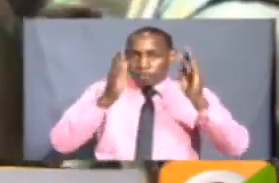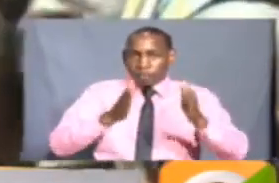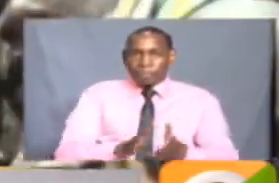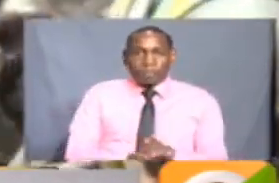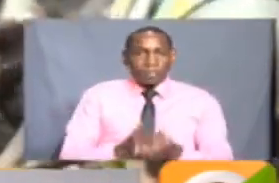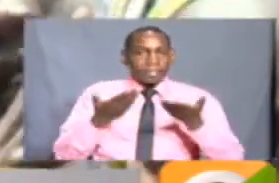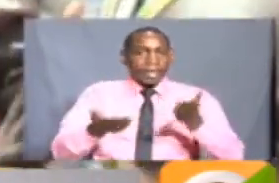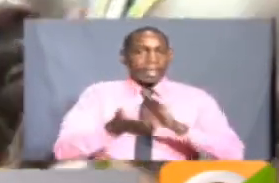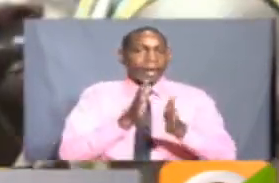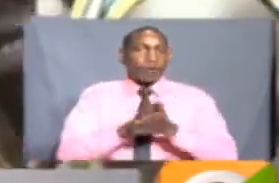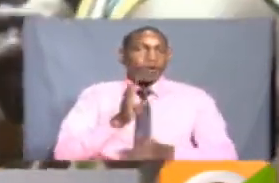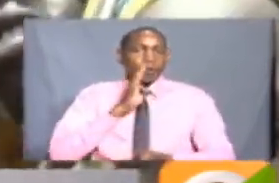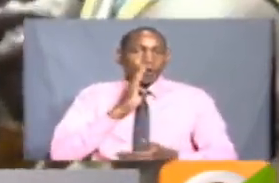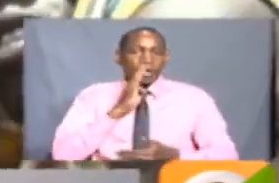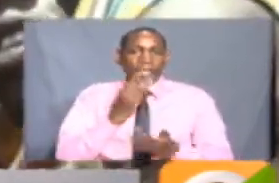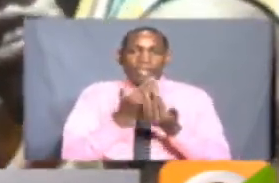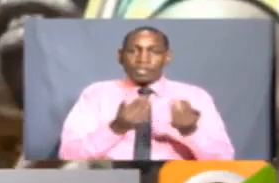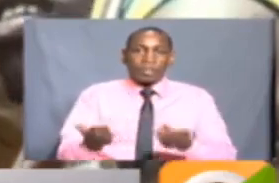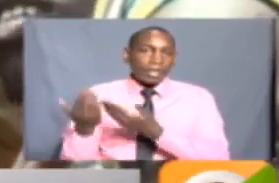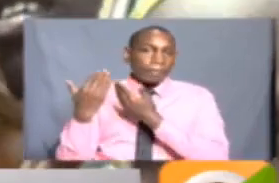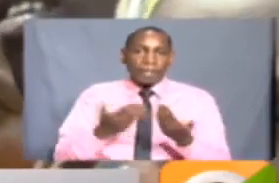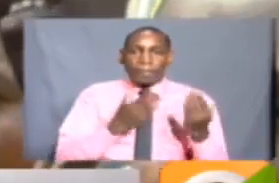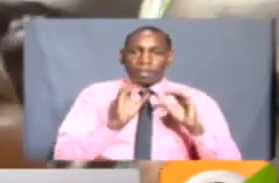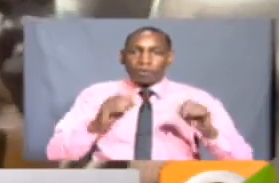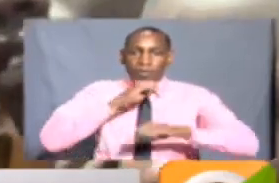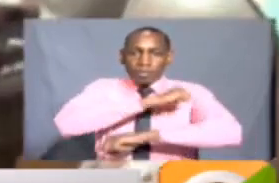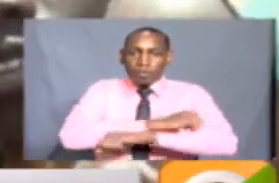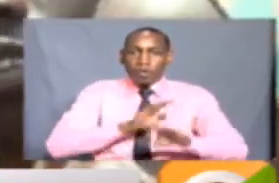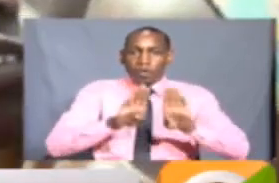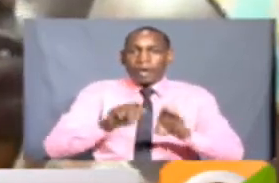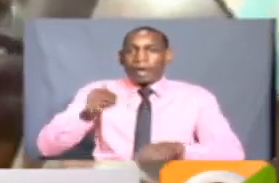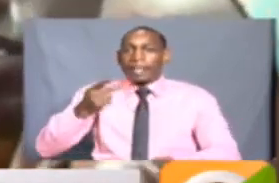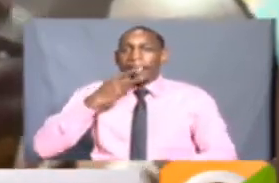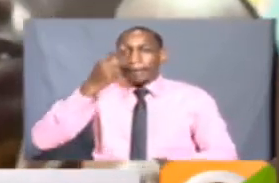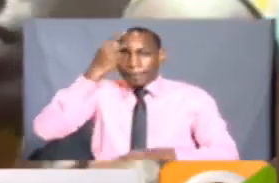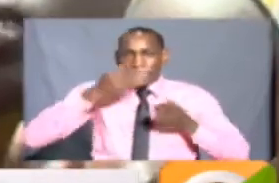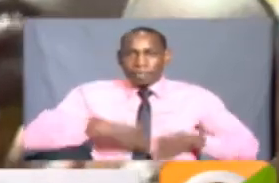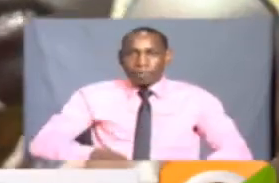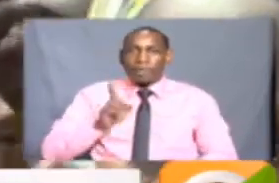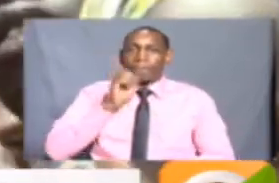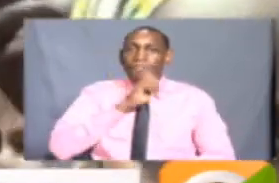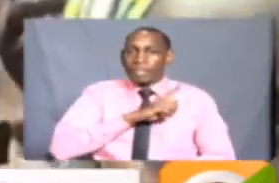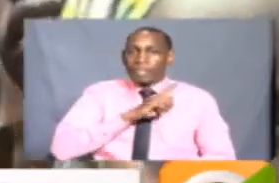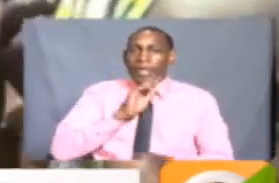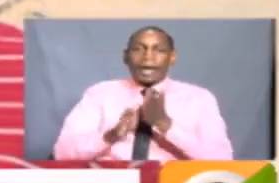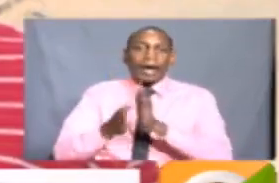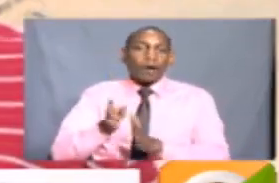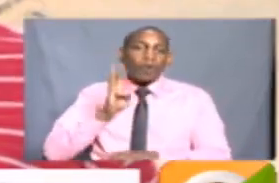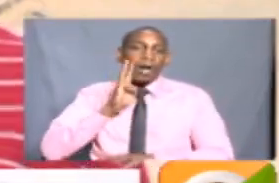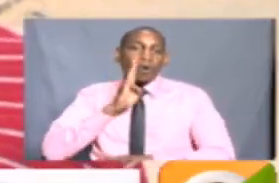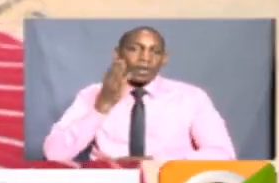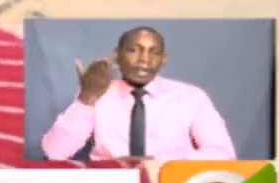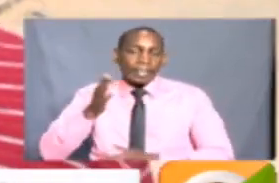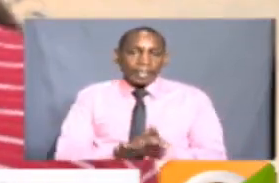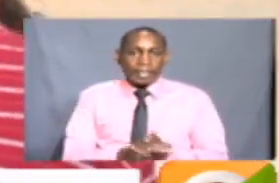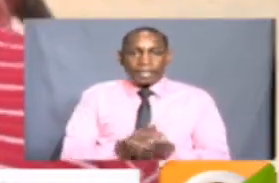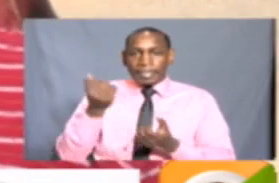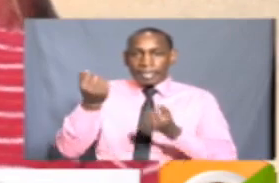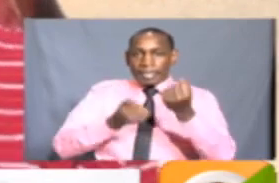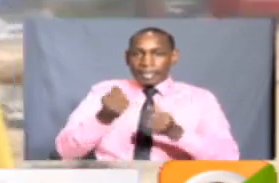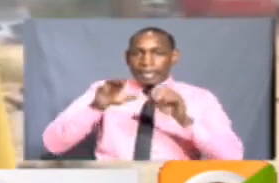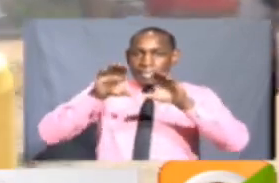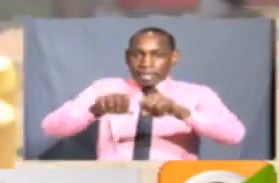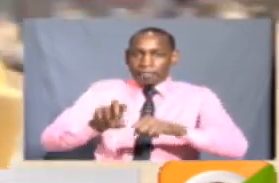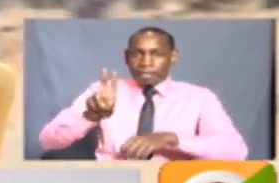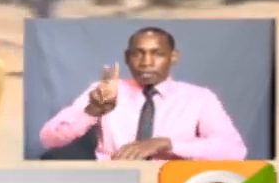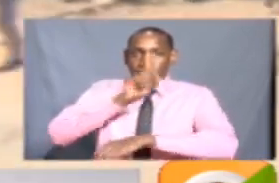hatuna maji, watoto wajaoga wamefunga shule. Wengine wazazi wamezaa pale Catholic Saint Bangladesh hakuna maji. Gari likishazuliwa baada ya siku mbili